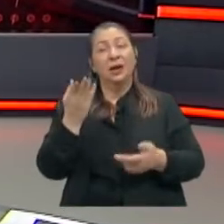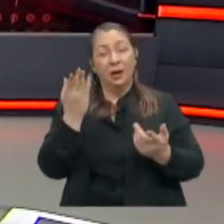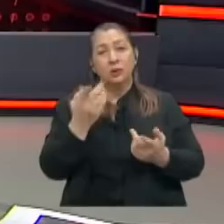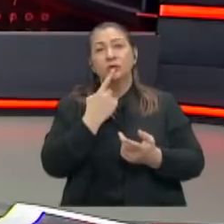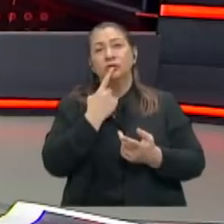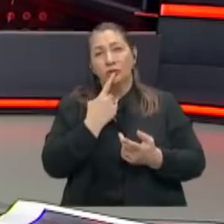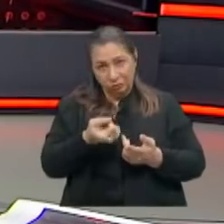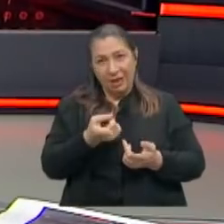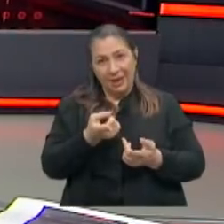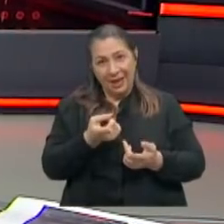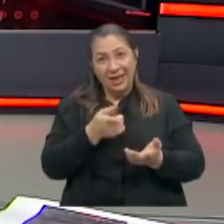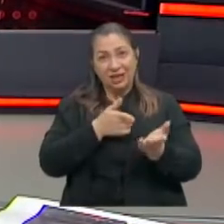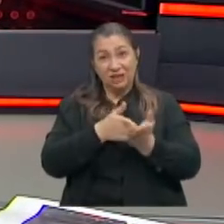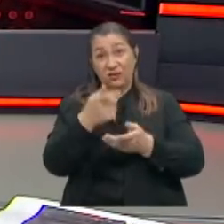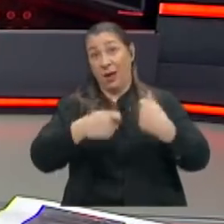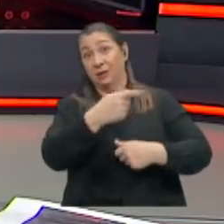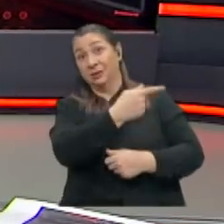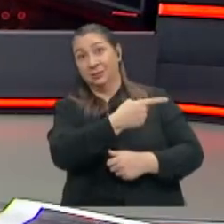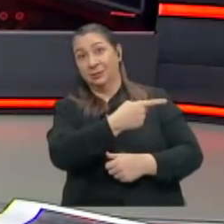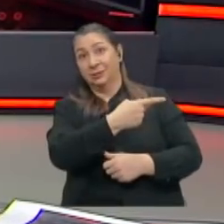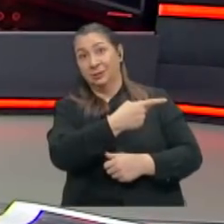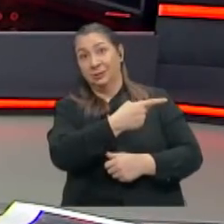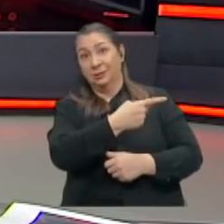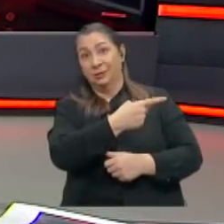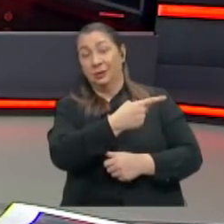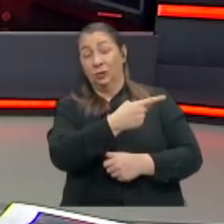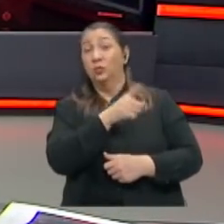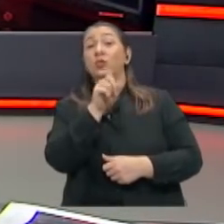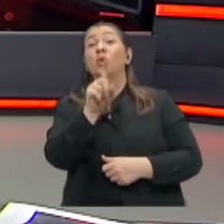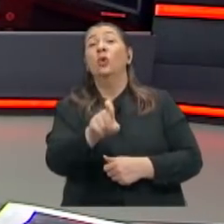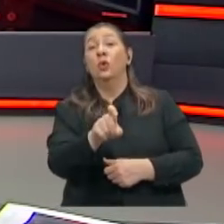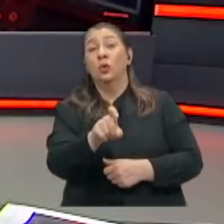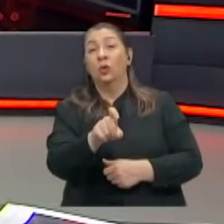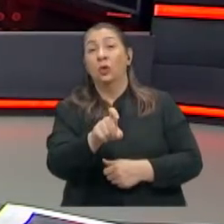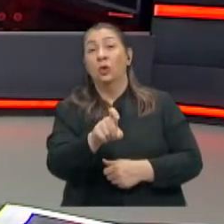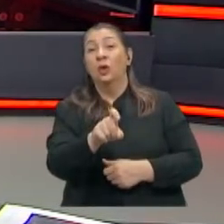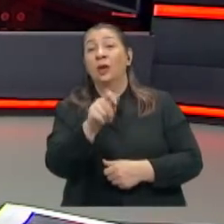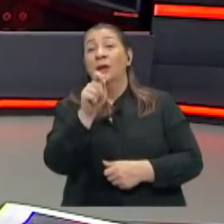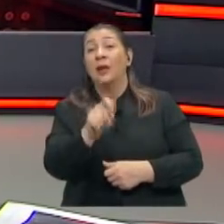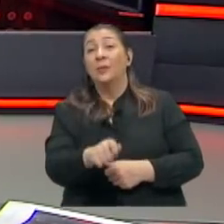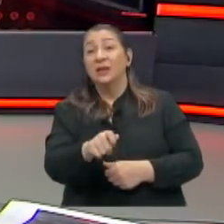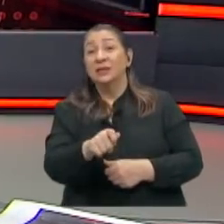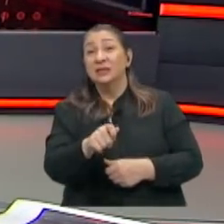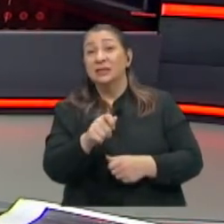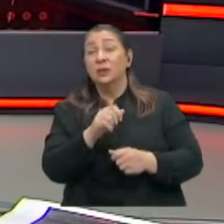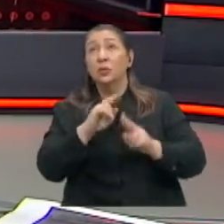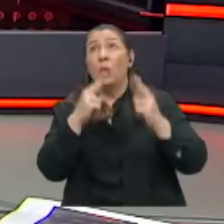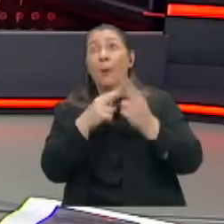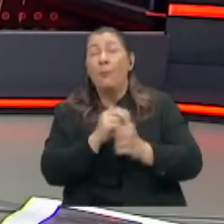sözde Çiftçi Bankası. Soru şu. Yani yaptıkları kıyamet alameti